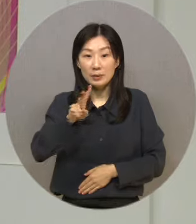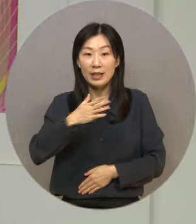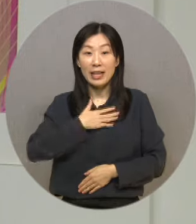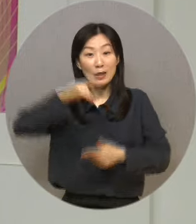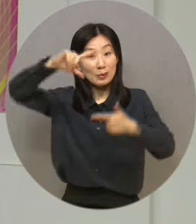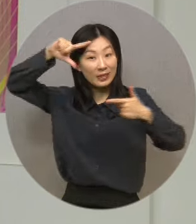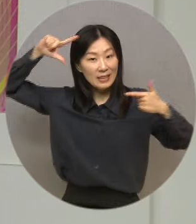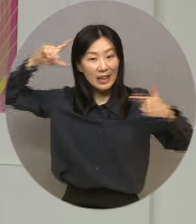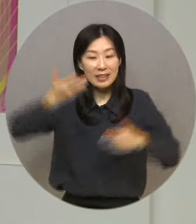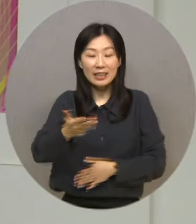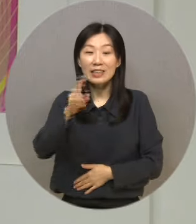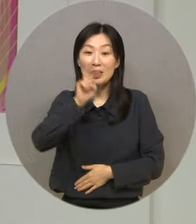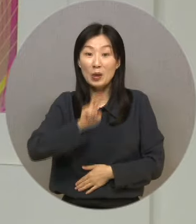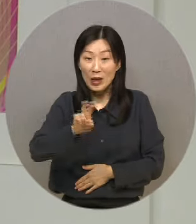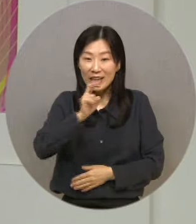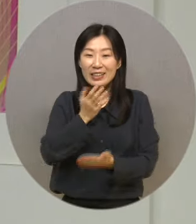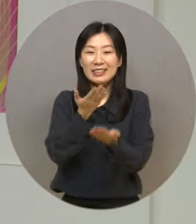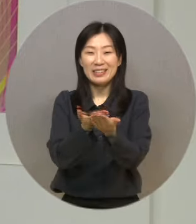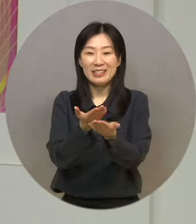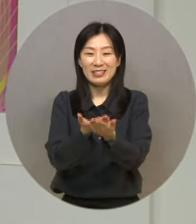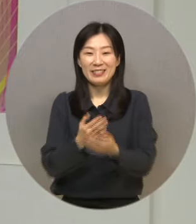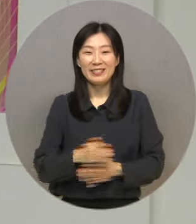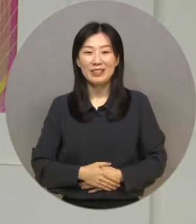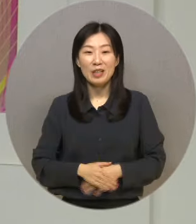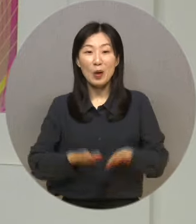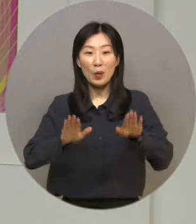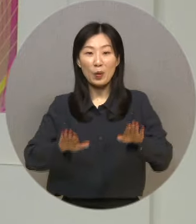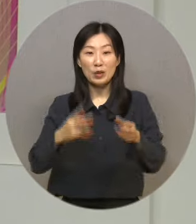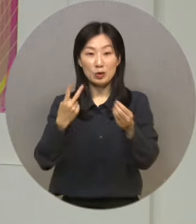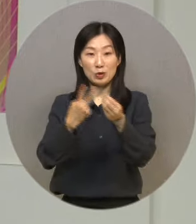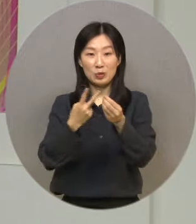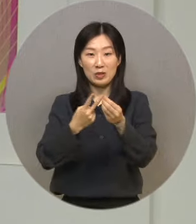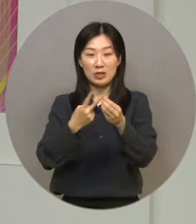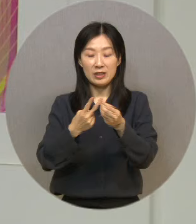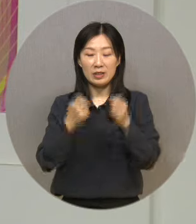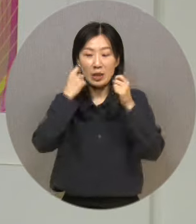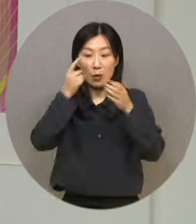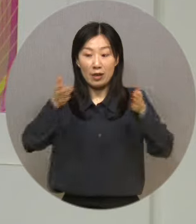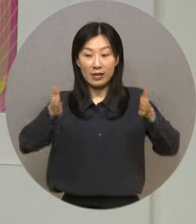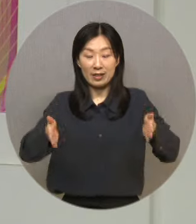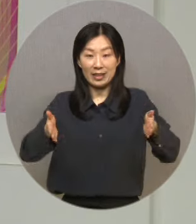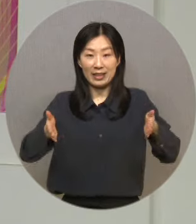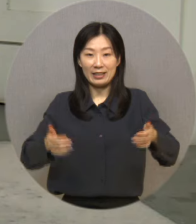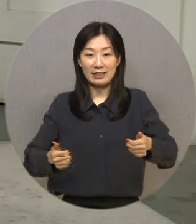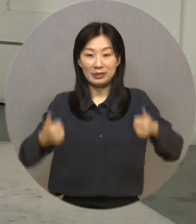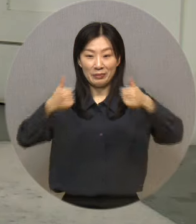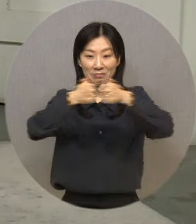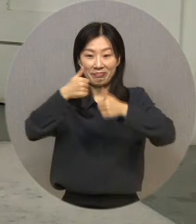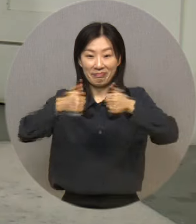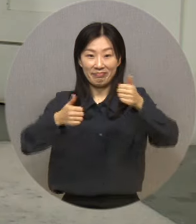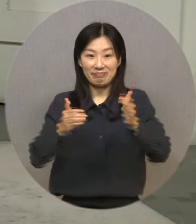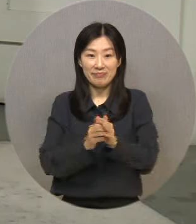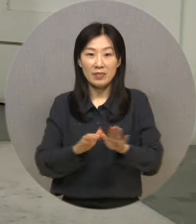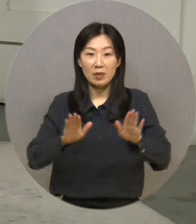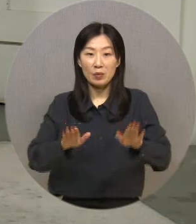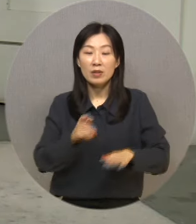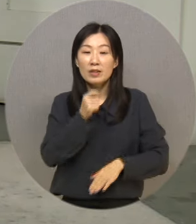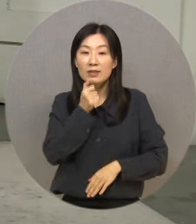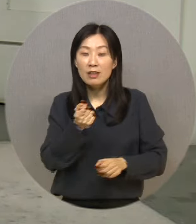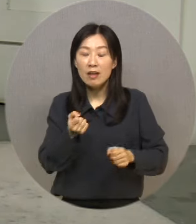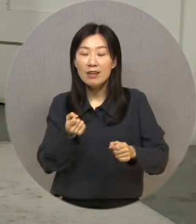스타 당신의 노래를 들려주세요. 오늘 두 번째 월간 결선을 치렀습니다. 오늘은 설